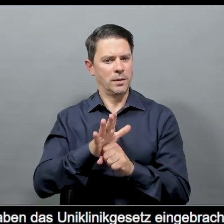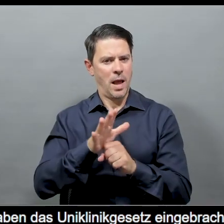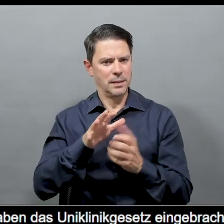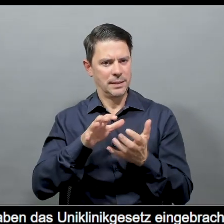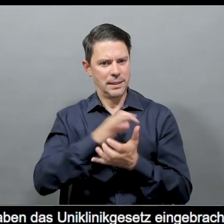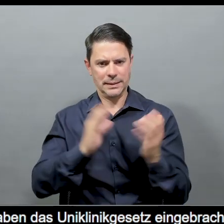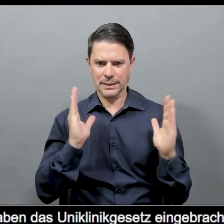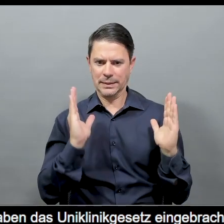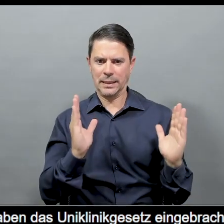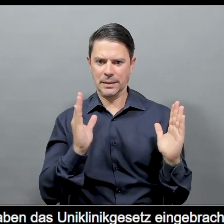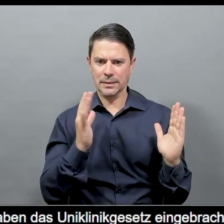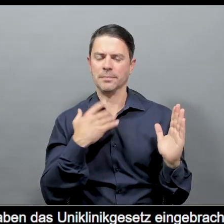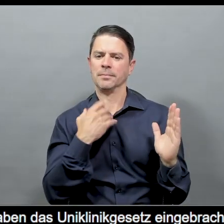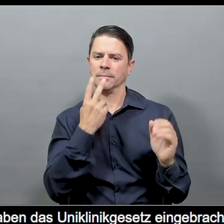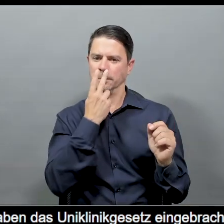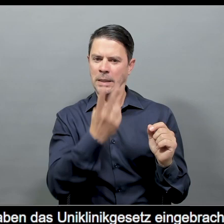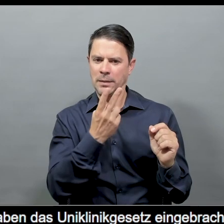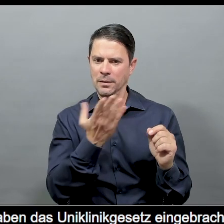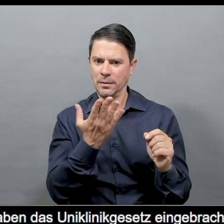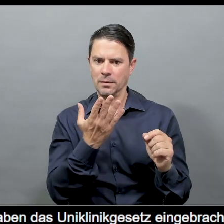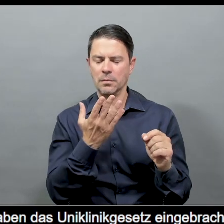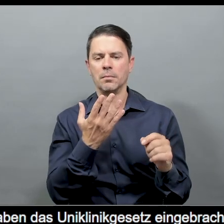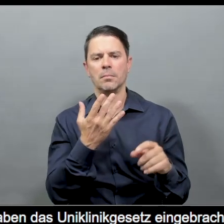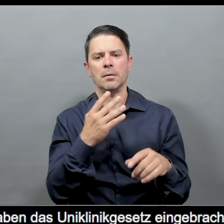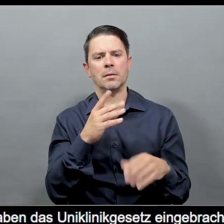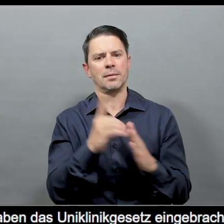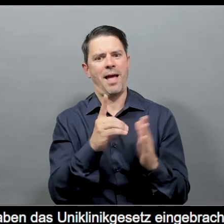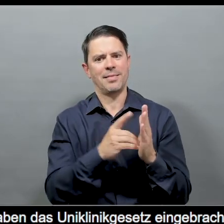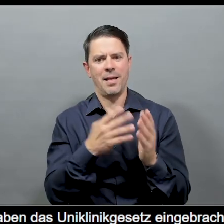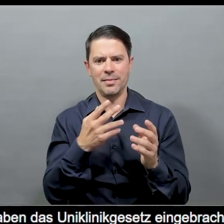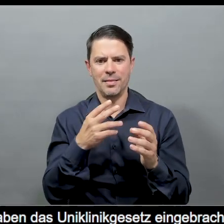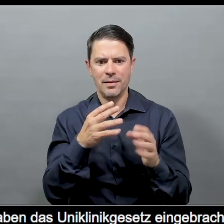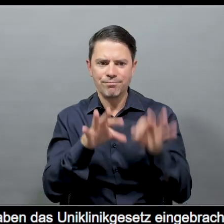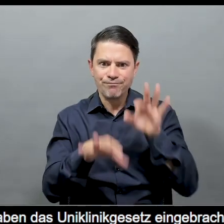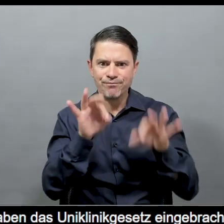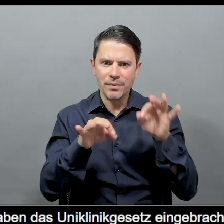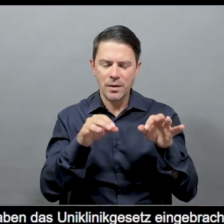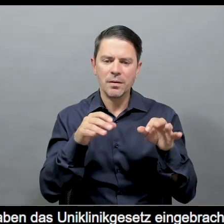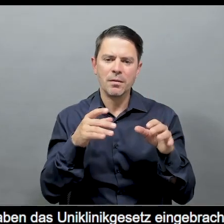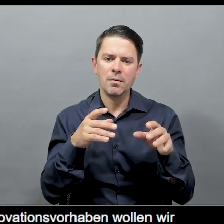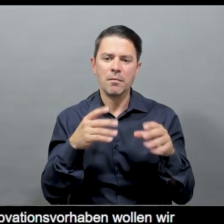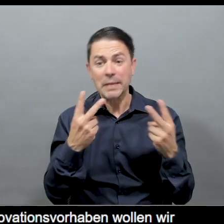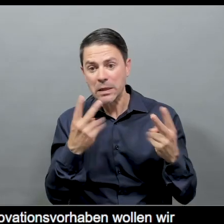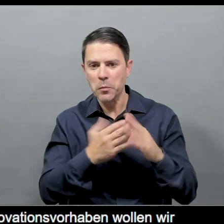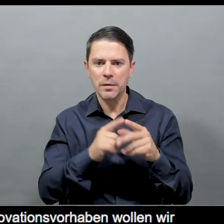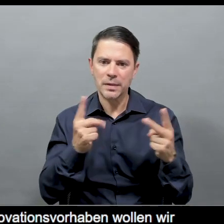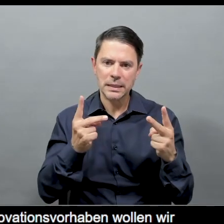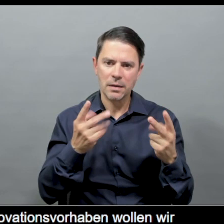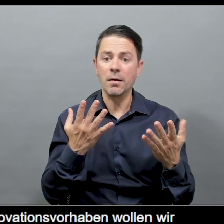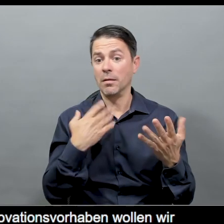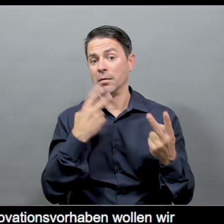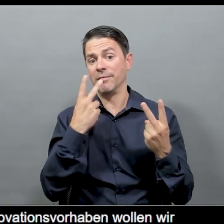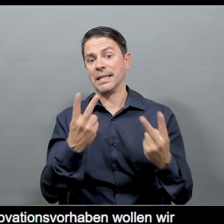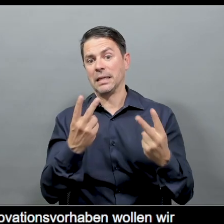einer guten Datenlage arbeiten zu können. Wir wollen Gesundheitsdaten in Zukunft noch besser nutzen, denn wer Gesundheitsdaten